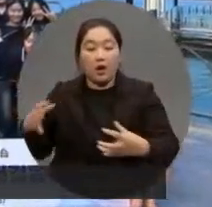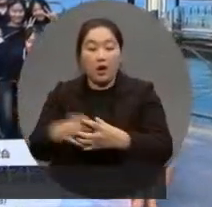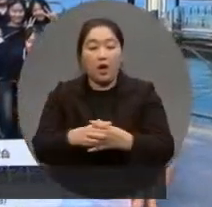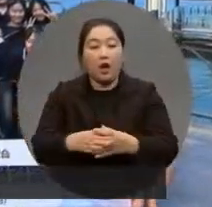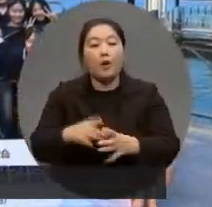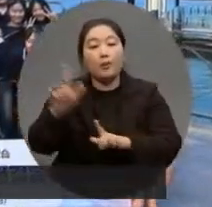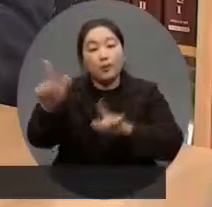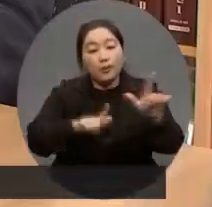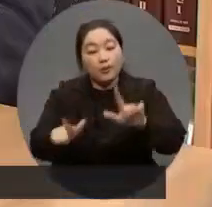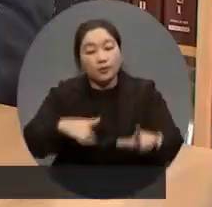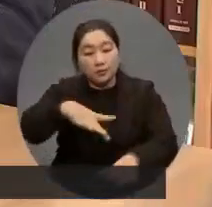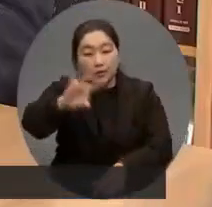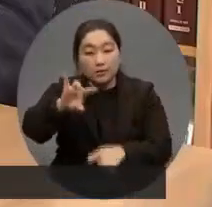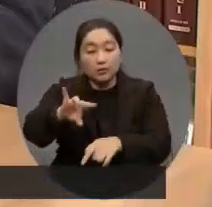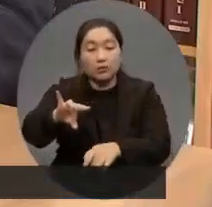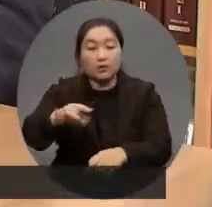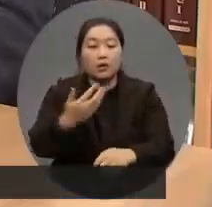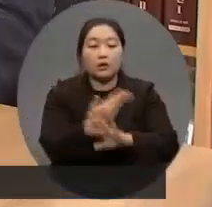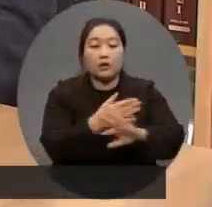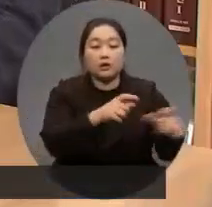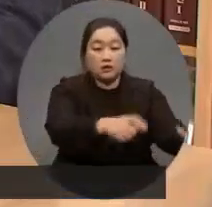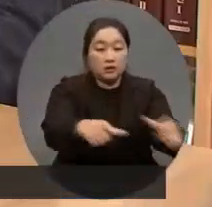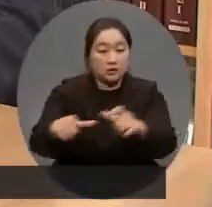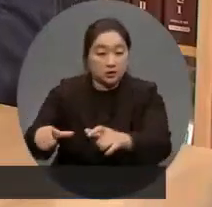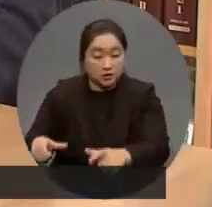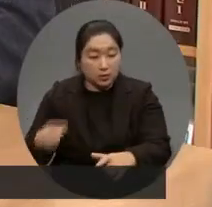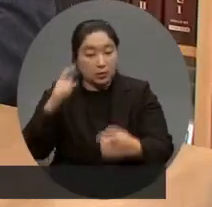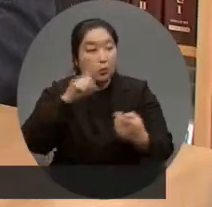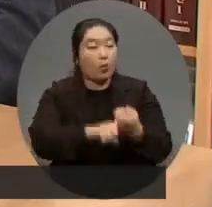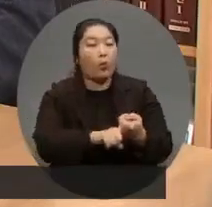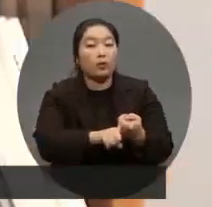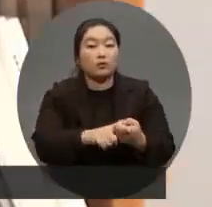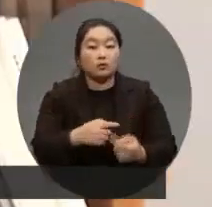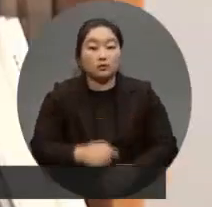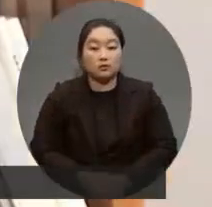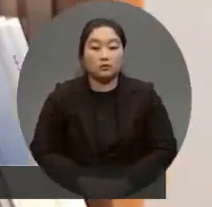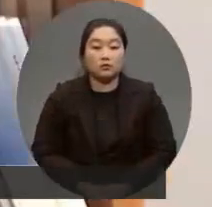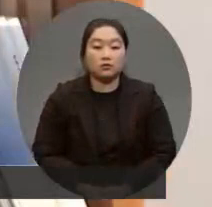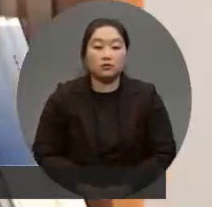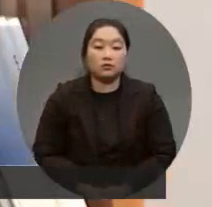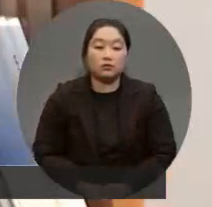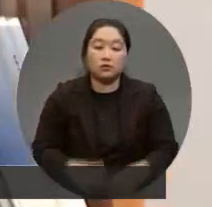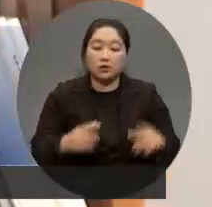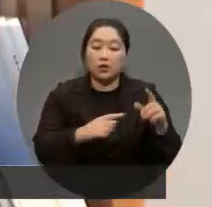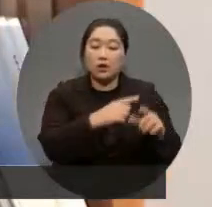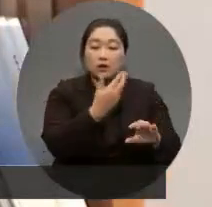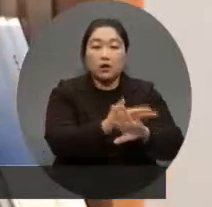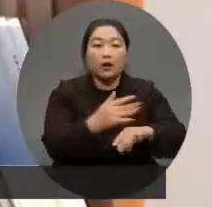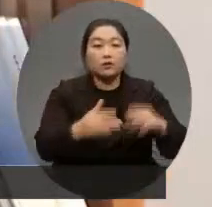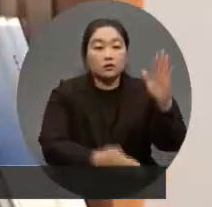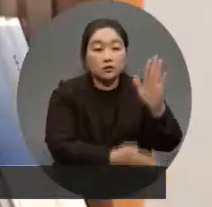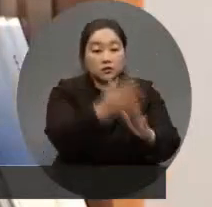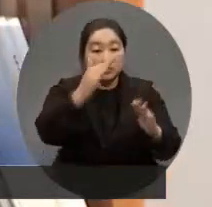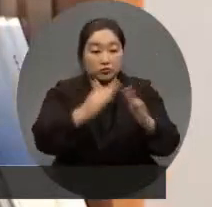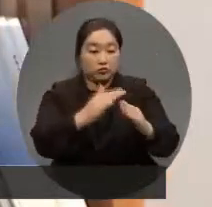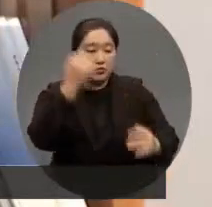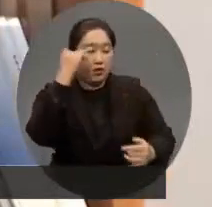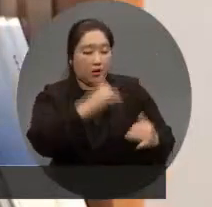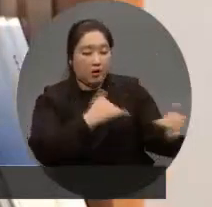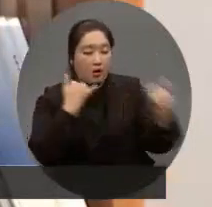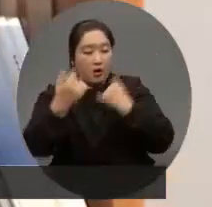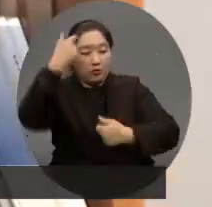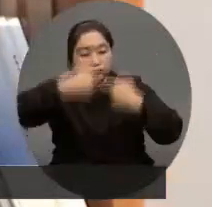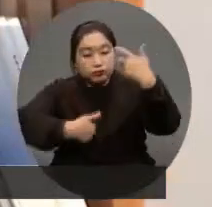글로벌 해외연수는 다른 지역에서도 관심을 보이고 있습니다. 일부 시군에서 지금 문의가 주고